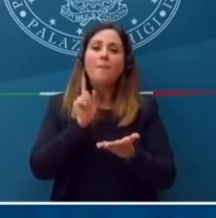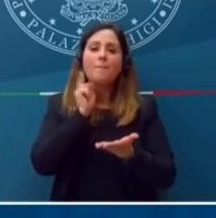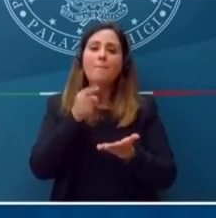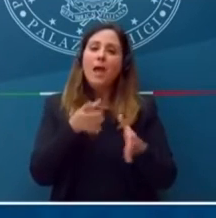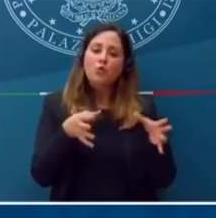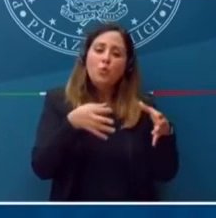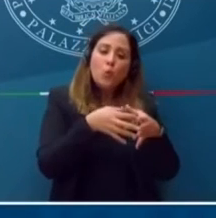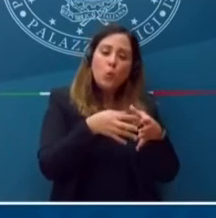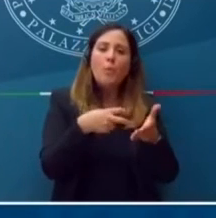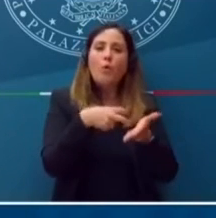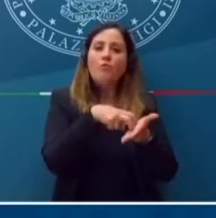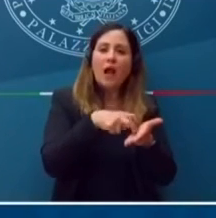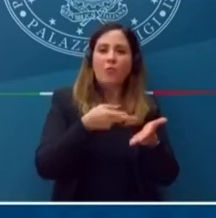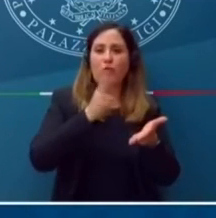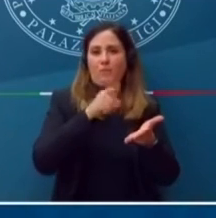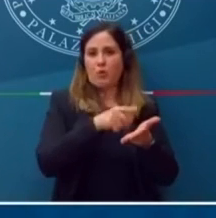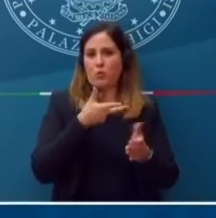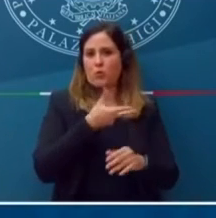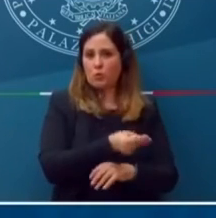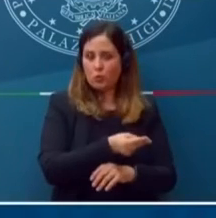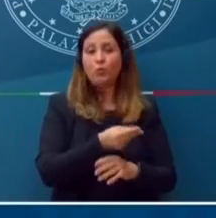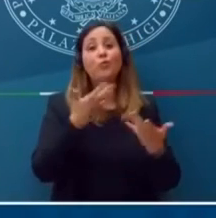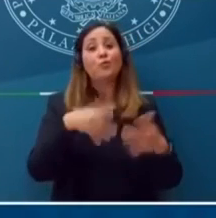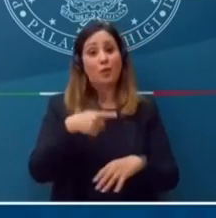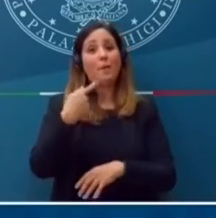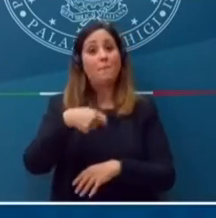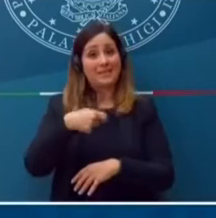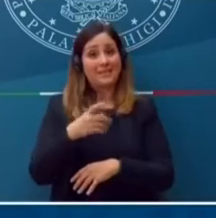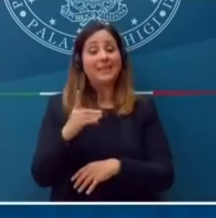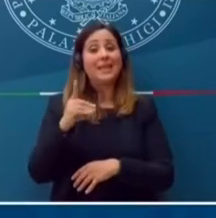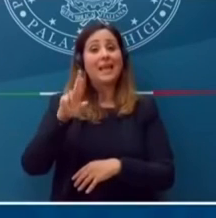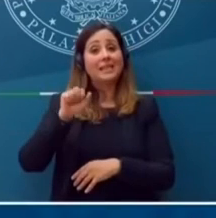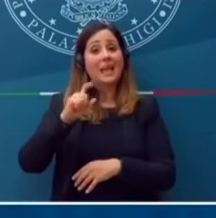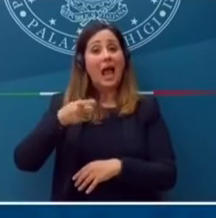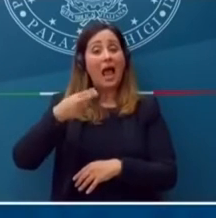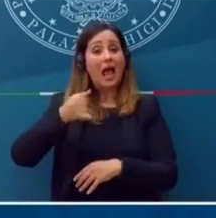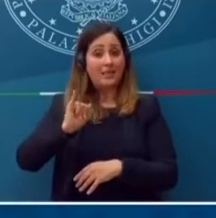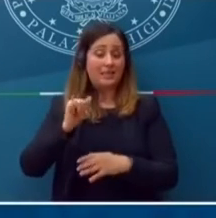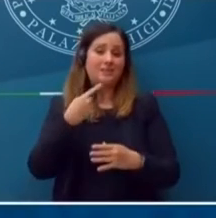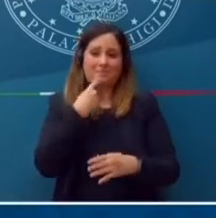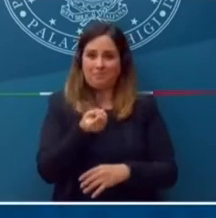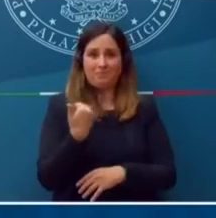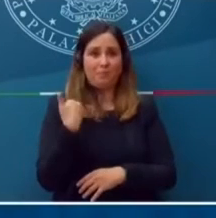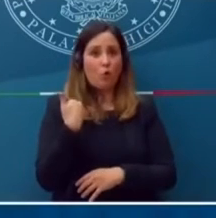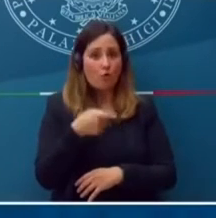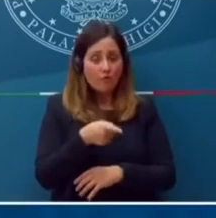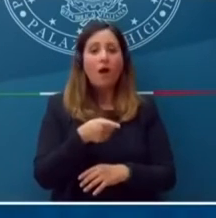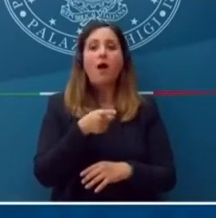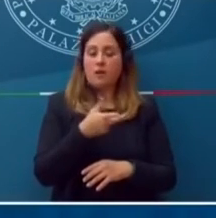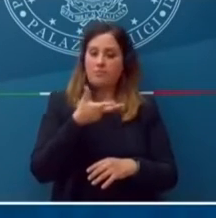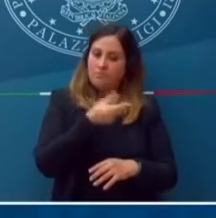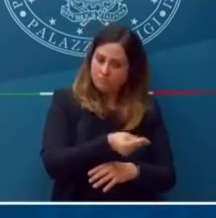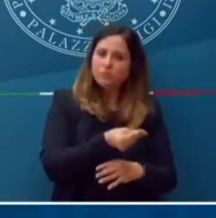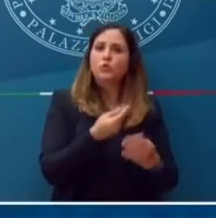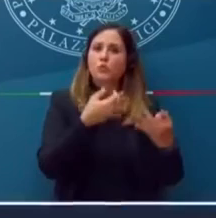più fragili, come diceva prima il Presidente Draghi, e al tempo stesso evitare